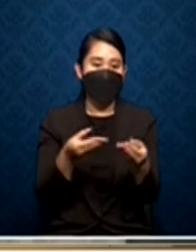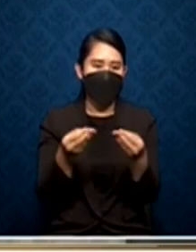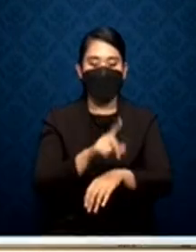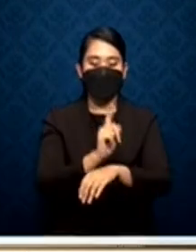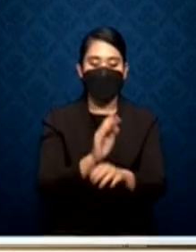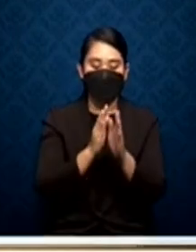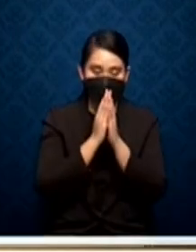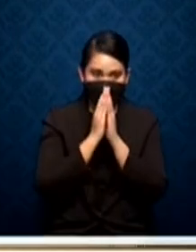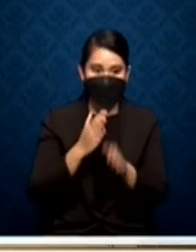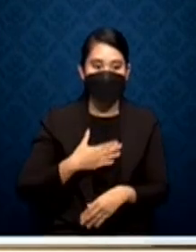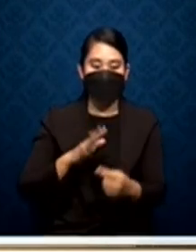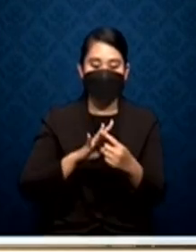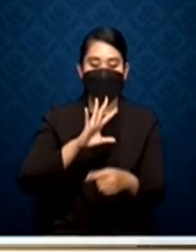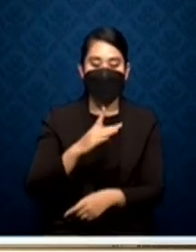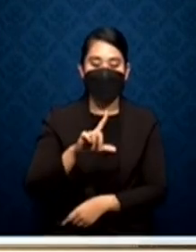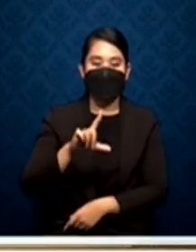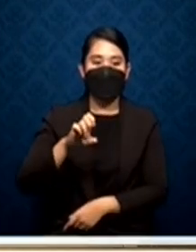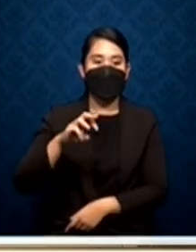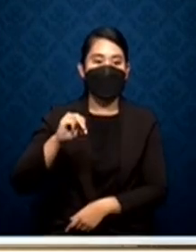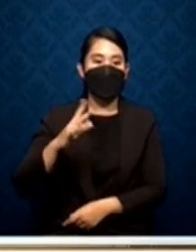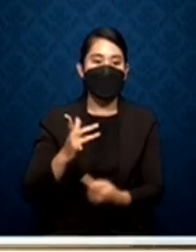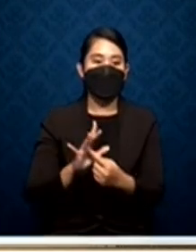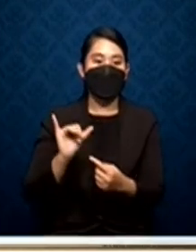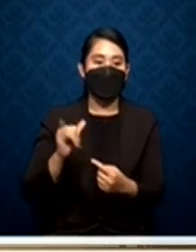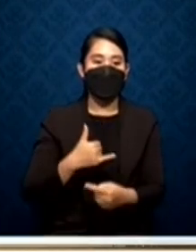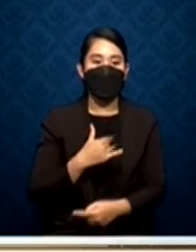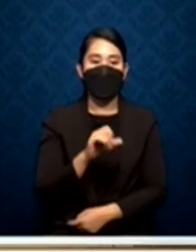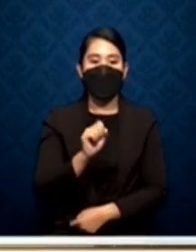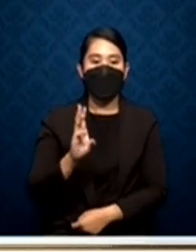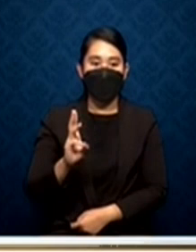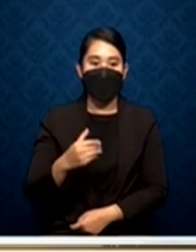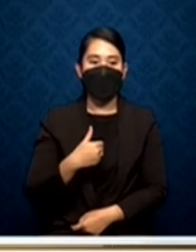ครับ มันก็จะถูกหยิบยกประเด็นเหล่านี้เนี่ยนะครับไป